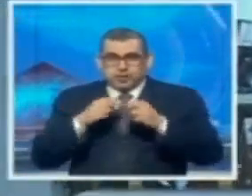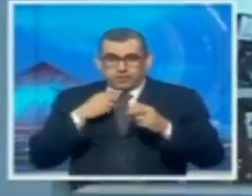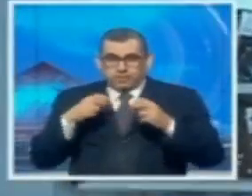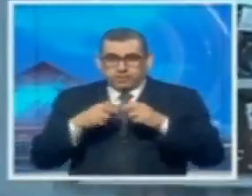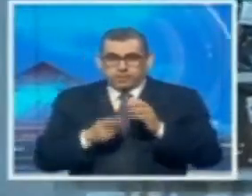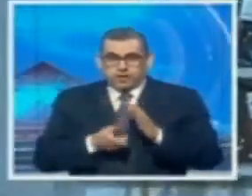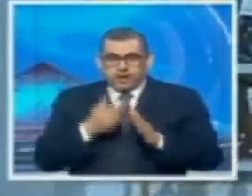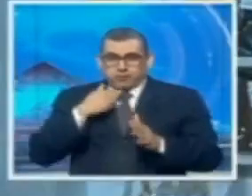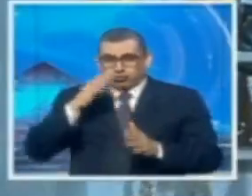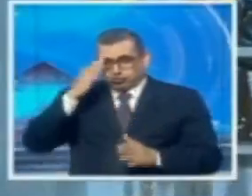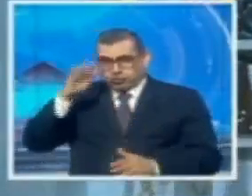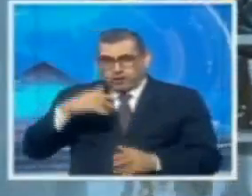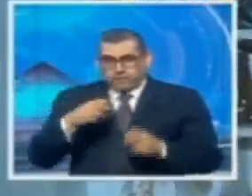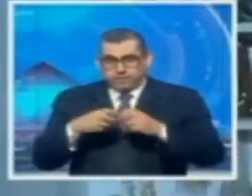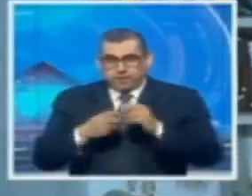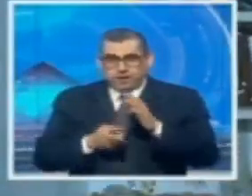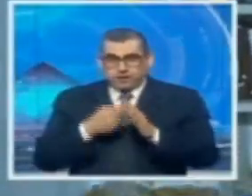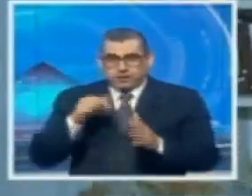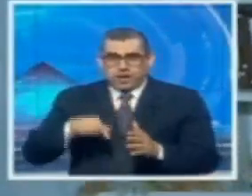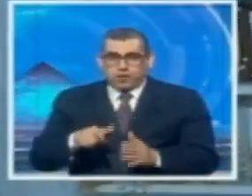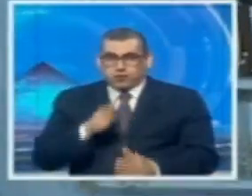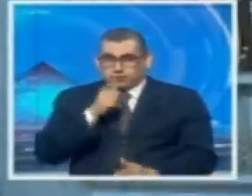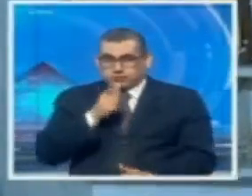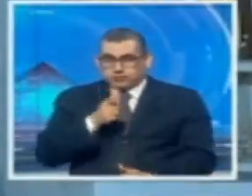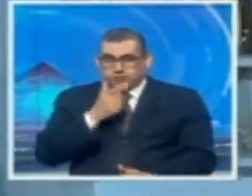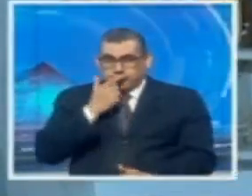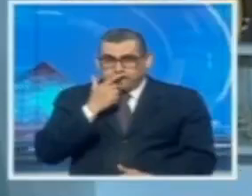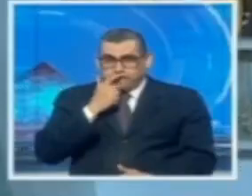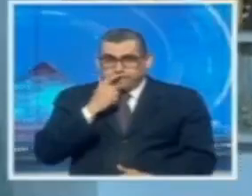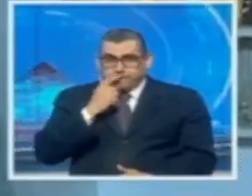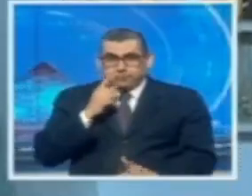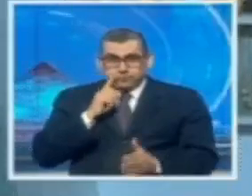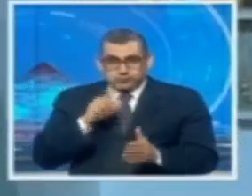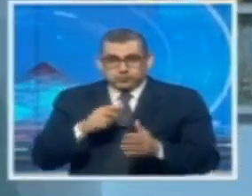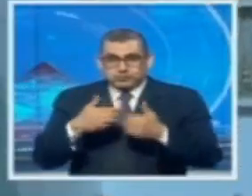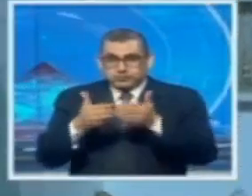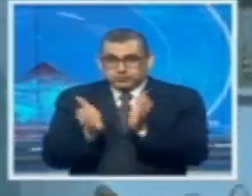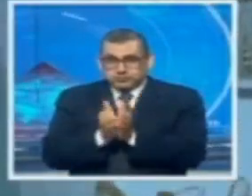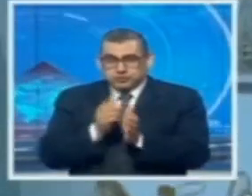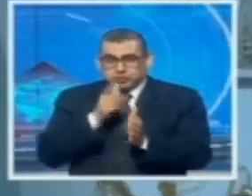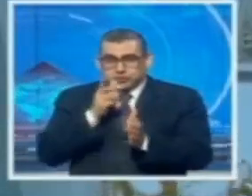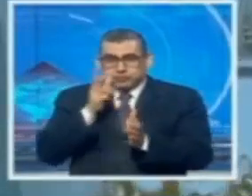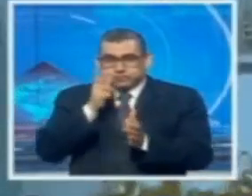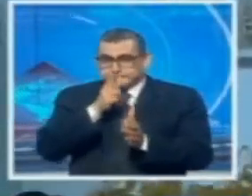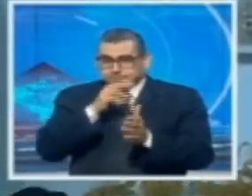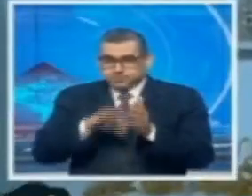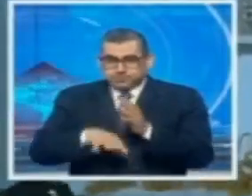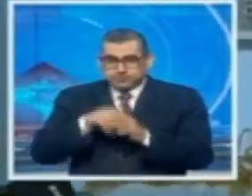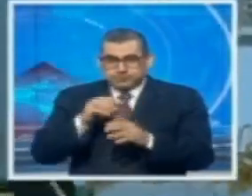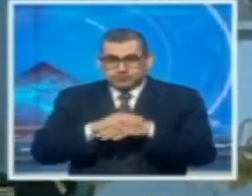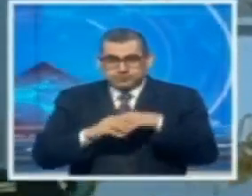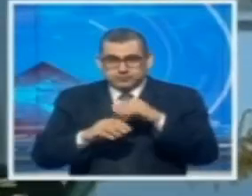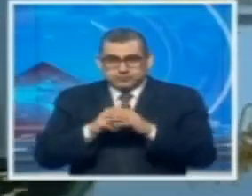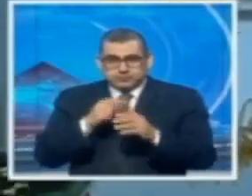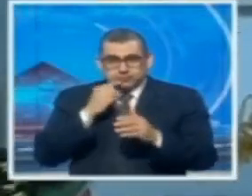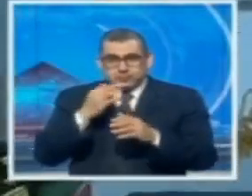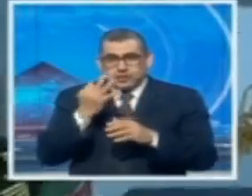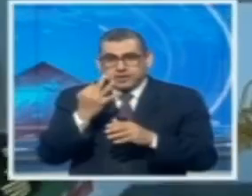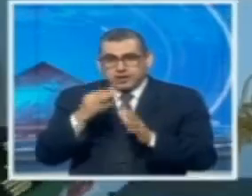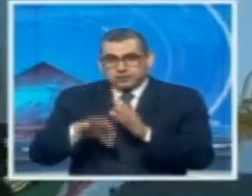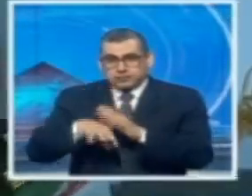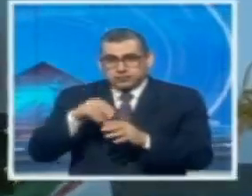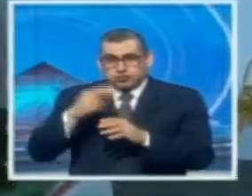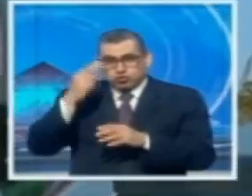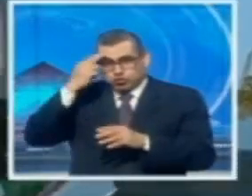الكريمة والمشاركة بمعرض تراثنا. مشاركة هيئة التراث تمثلت في 3 حرف تقليدية من المملكة